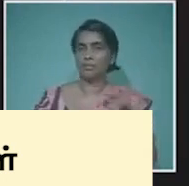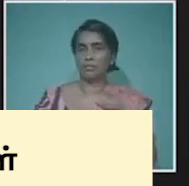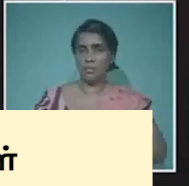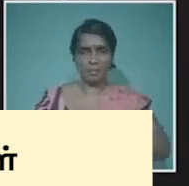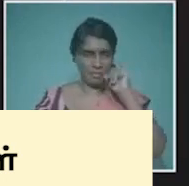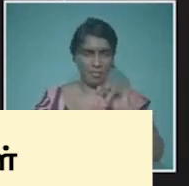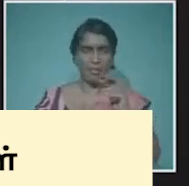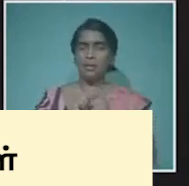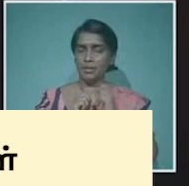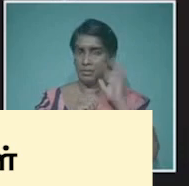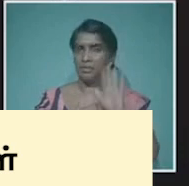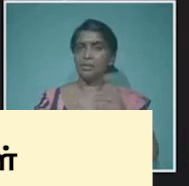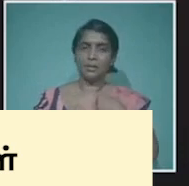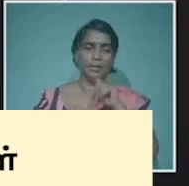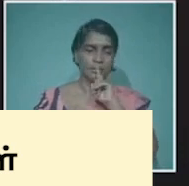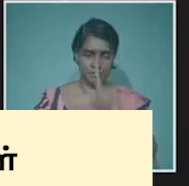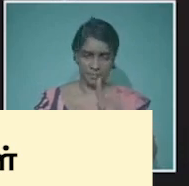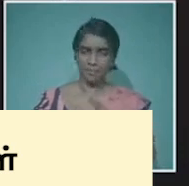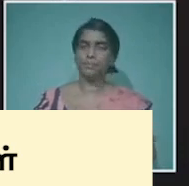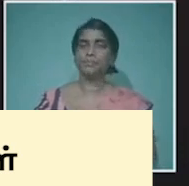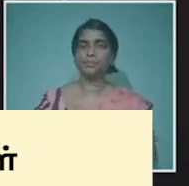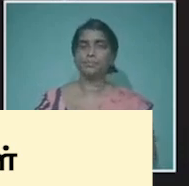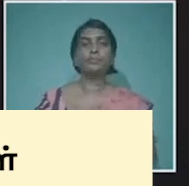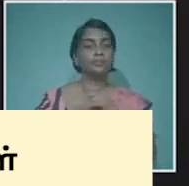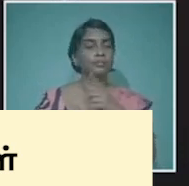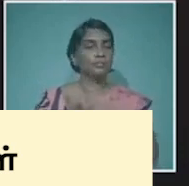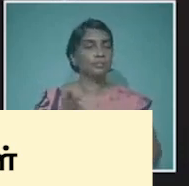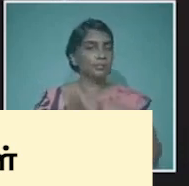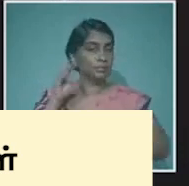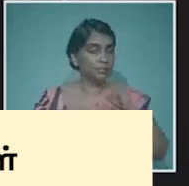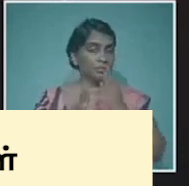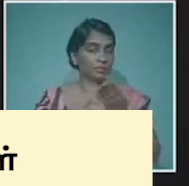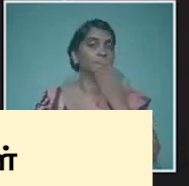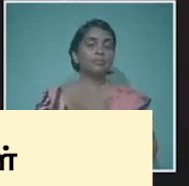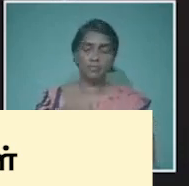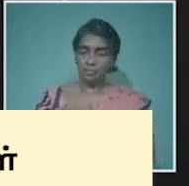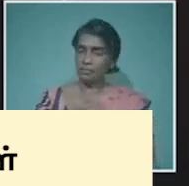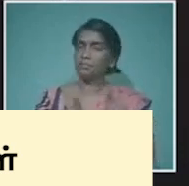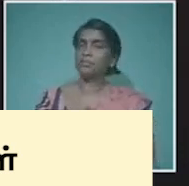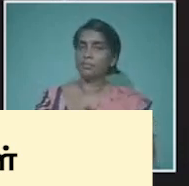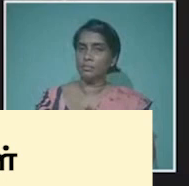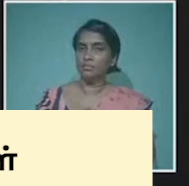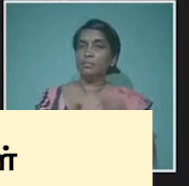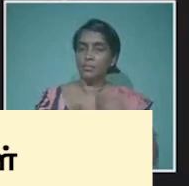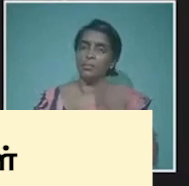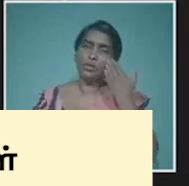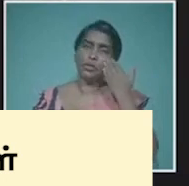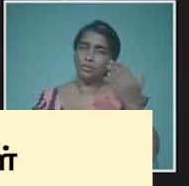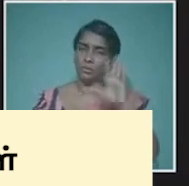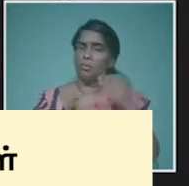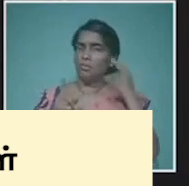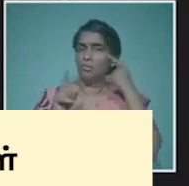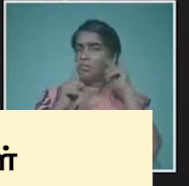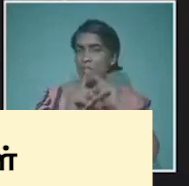உங்களுக்கு தெரியும், கடந்த தேர்தலுக்கு முன்பான காலகட்டத்திலும் கூட இந்த ஊடகத்துறை வாயிலாக கொண்டு செல்லப்பட்ட விடயங்கள் மிக பிழையான